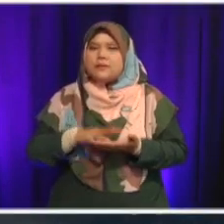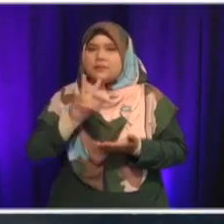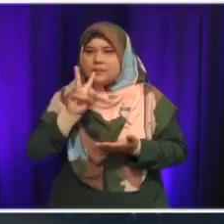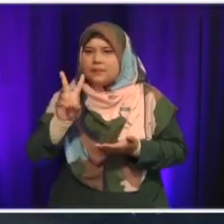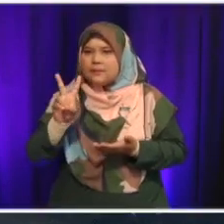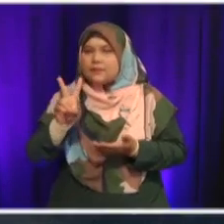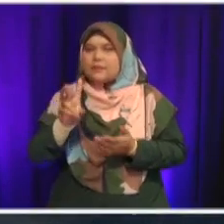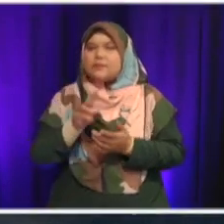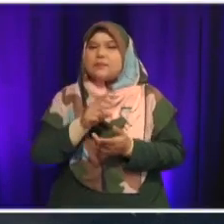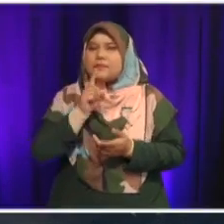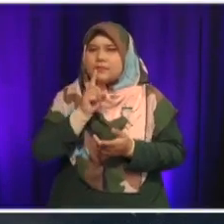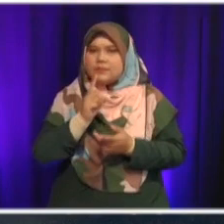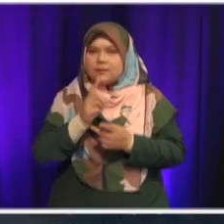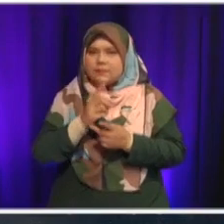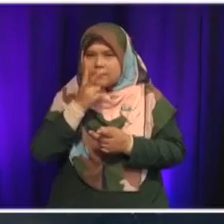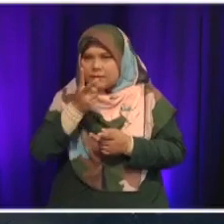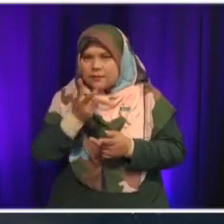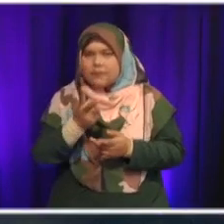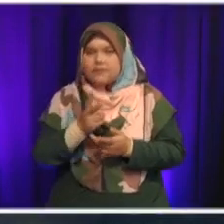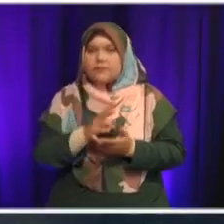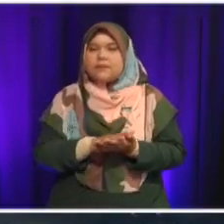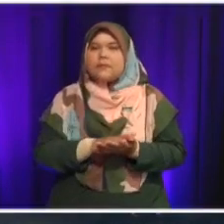serentak murid laksana